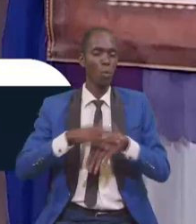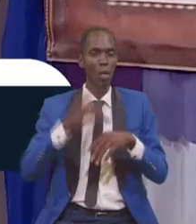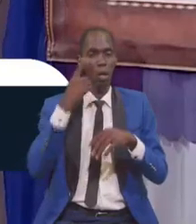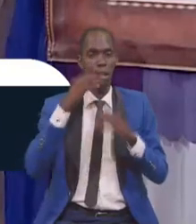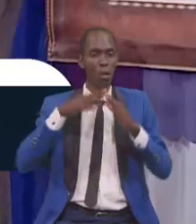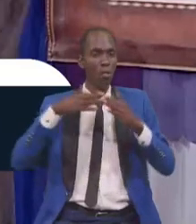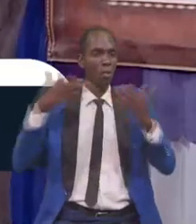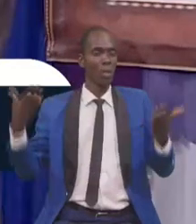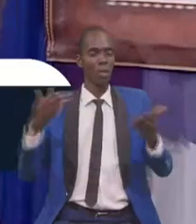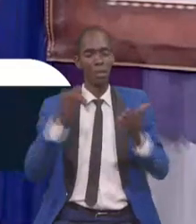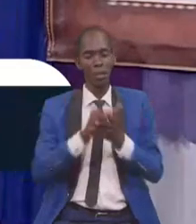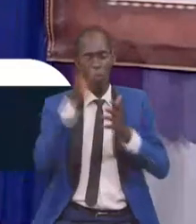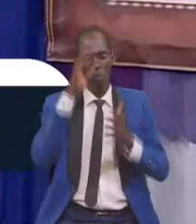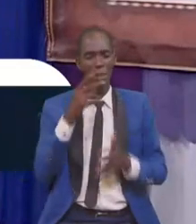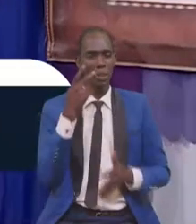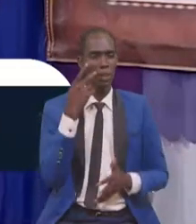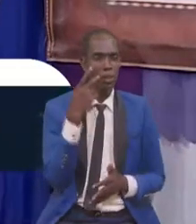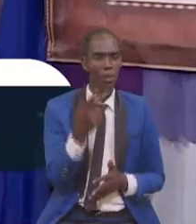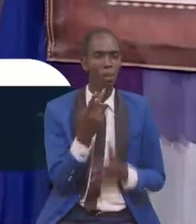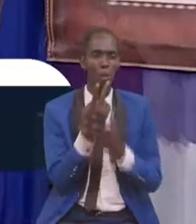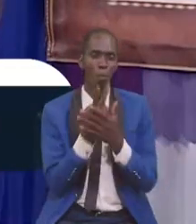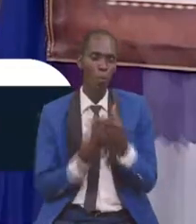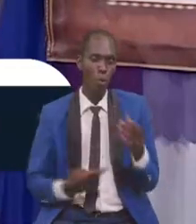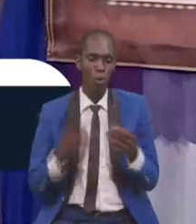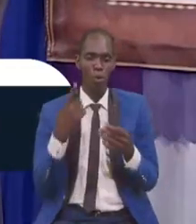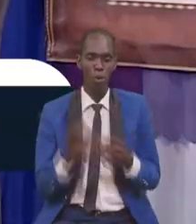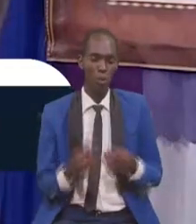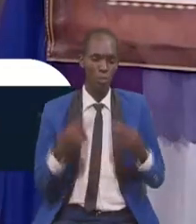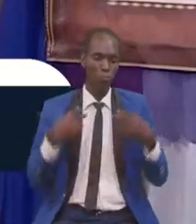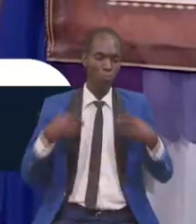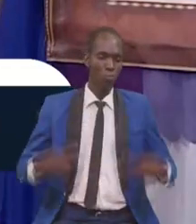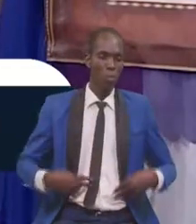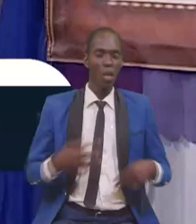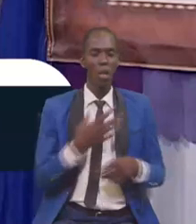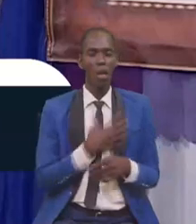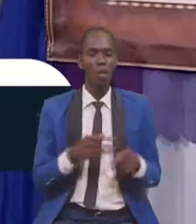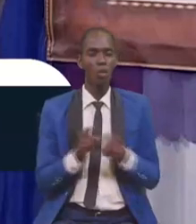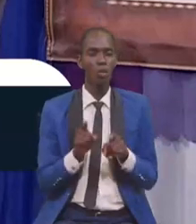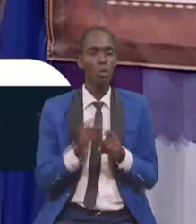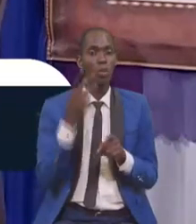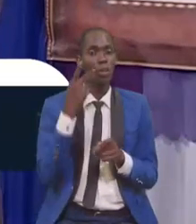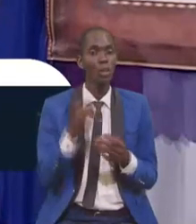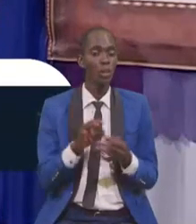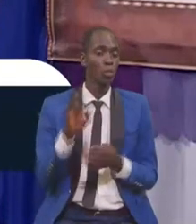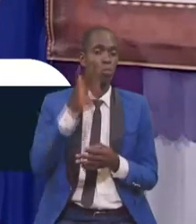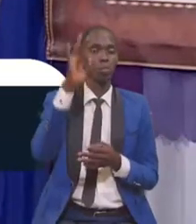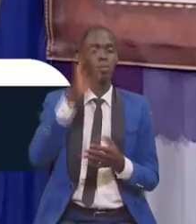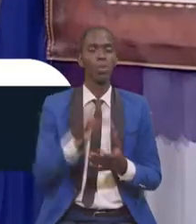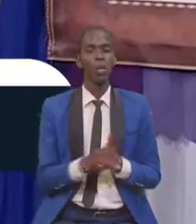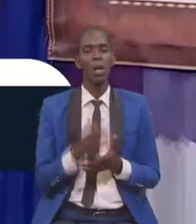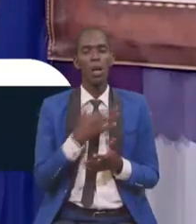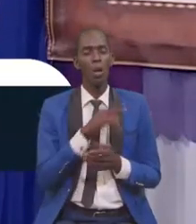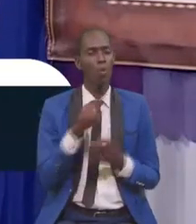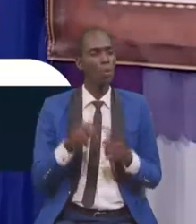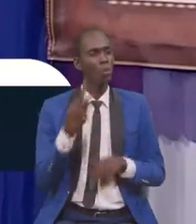il voyait aussi dans le spirituel. Lorsque les pharisiens ont dit, donne gloire à Dieu, on ne connaissait pas cet homme. Il dit, mais